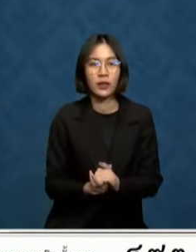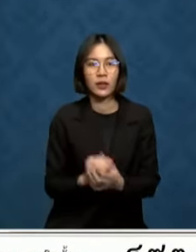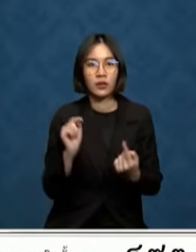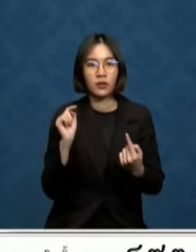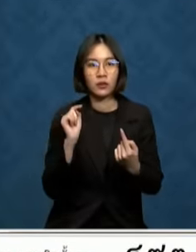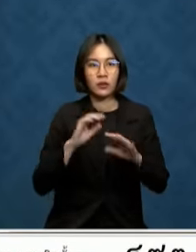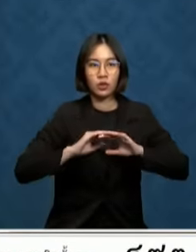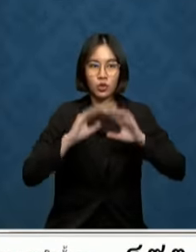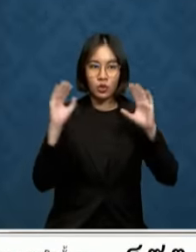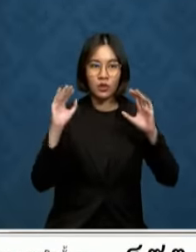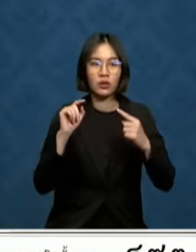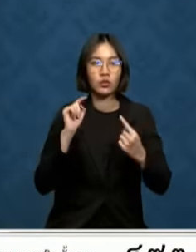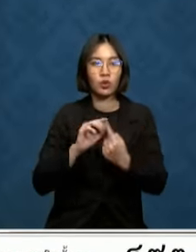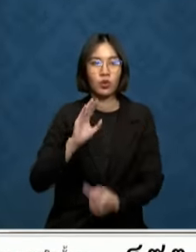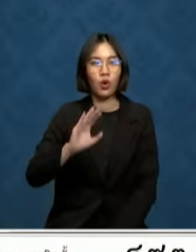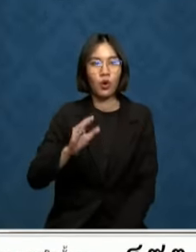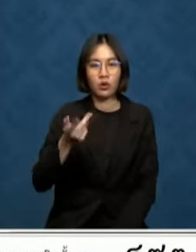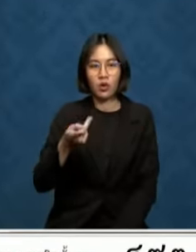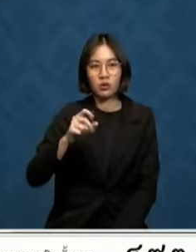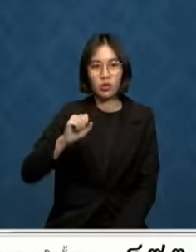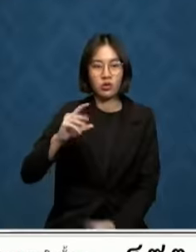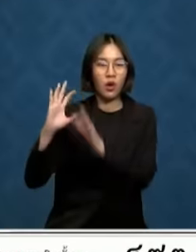ารขจัดมรดกของค. ส.